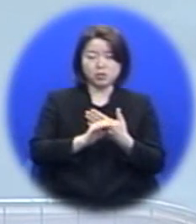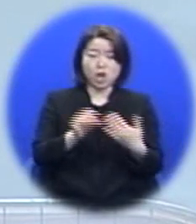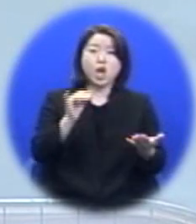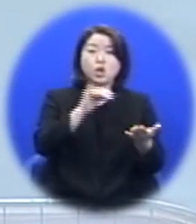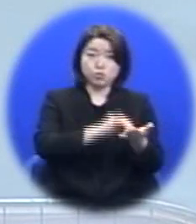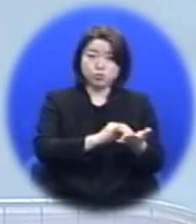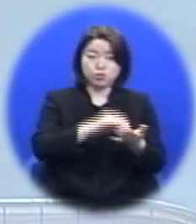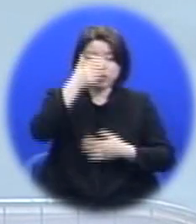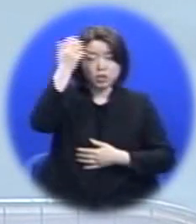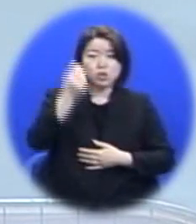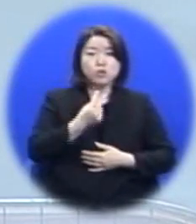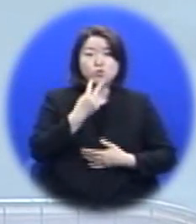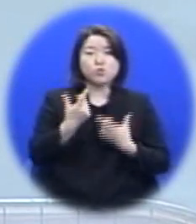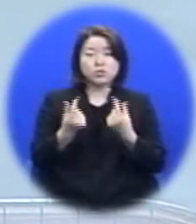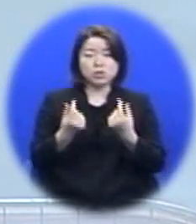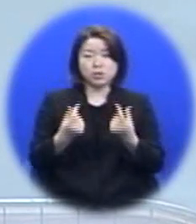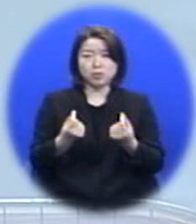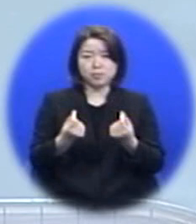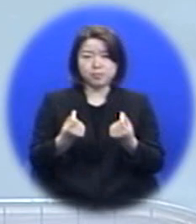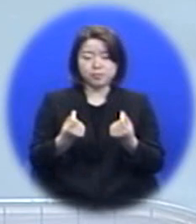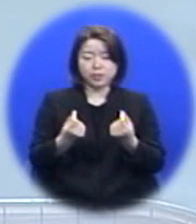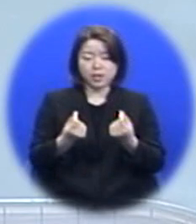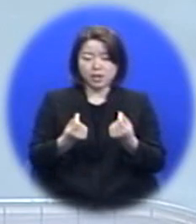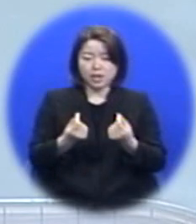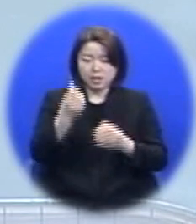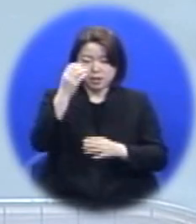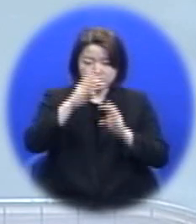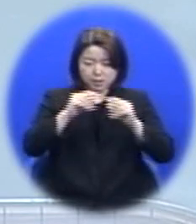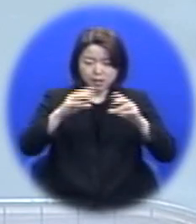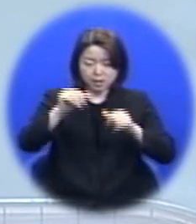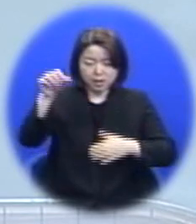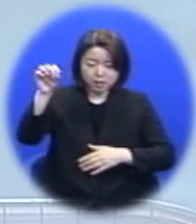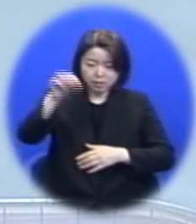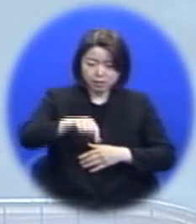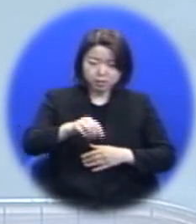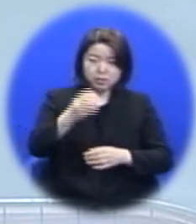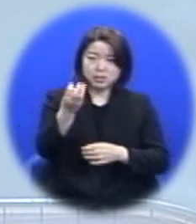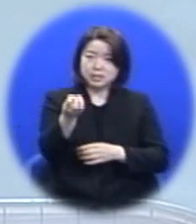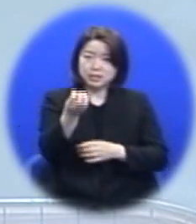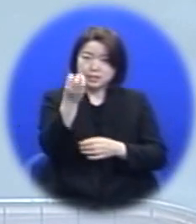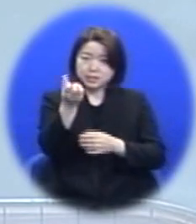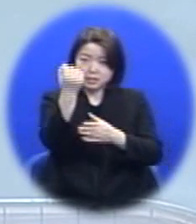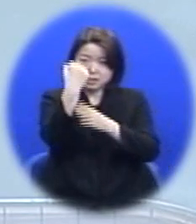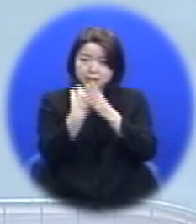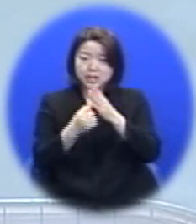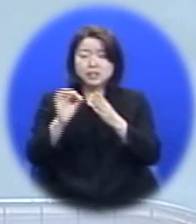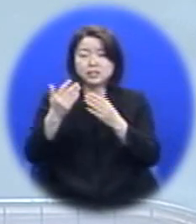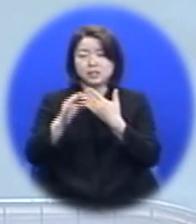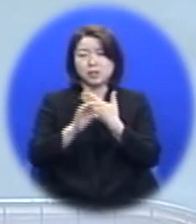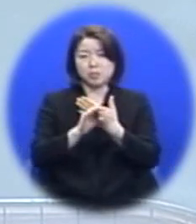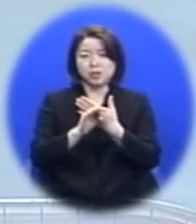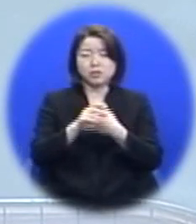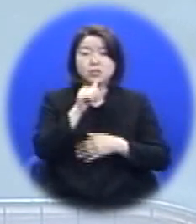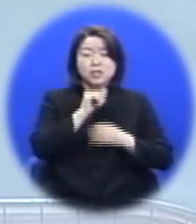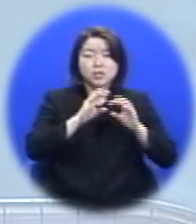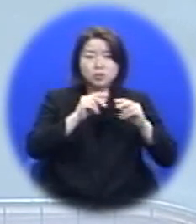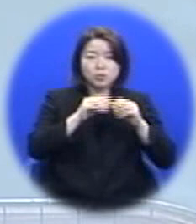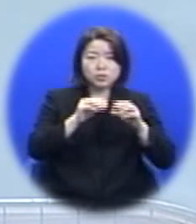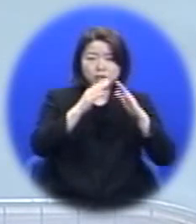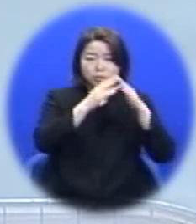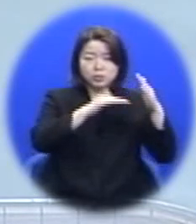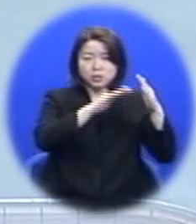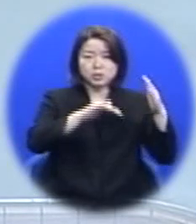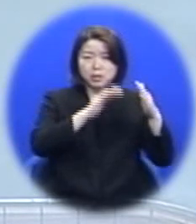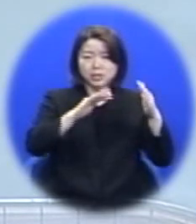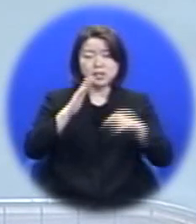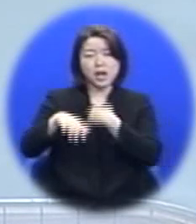요셉처럼 썩어지는 하늘의 미랄이 되면 그러면 정말 완전히 콩가루 집안이 하나님의